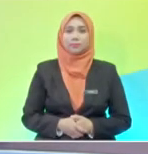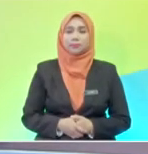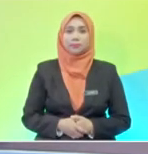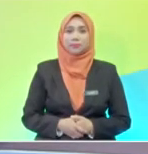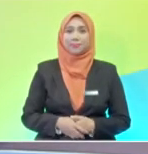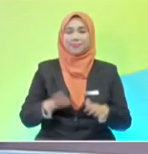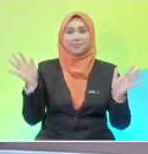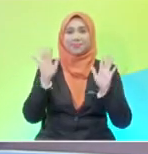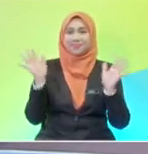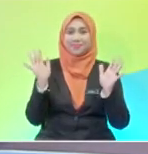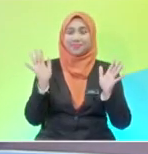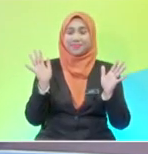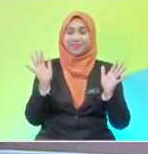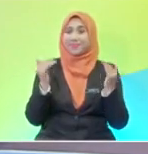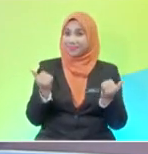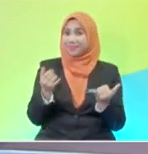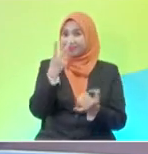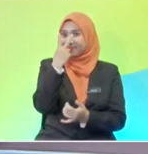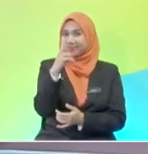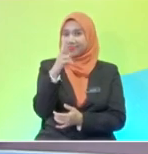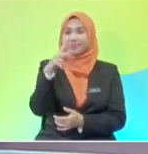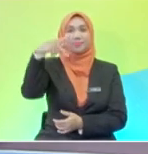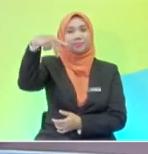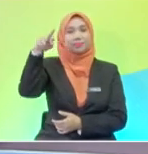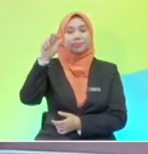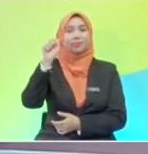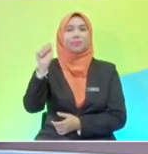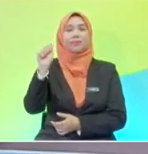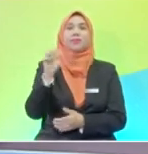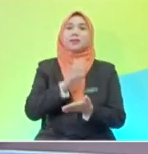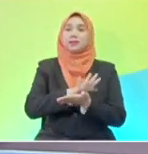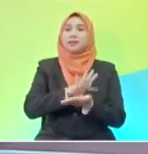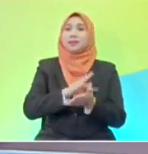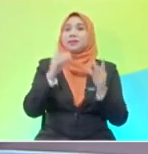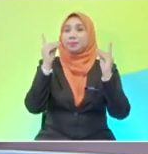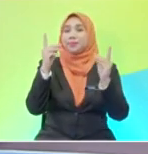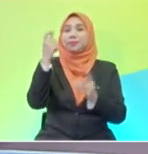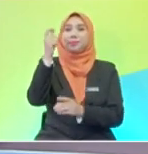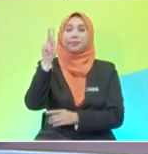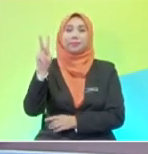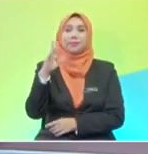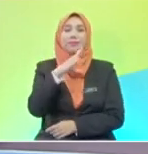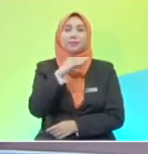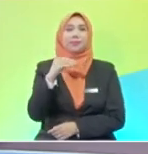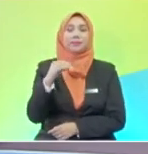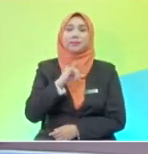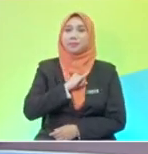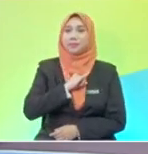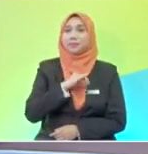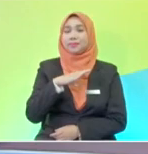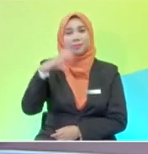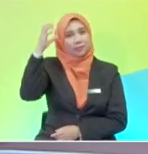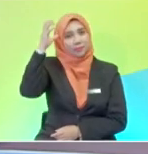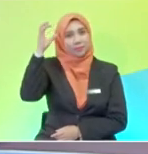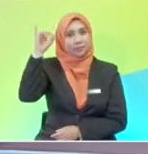Hai semua anda sedang menonton slot price sekolah hanya di TV KPM bersama saya Chris NJ dan juga cek